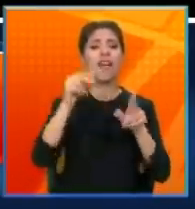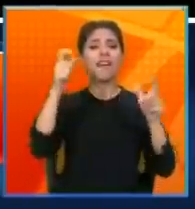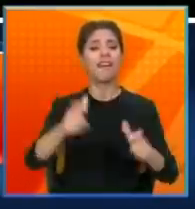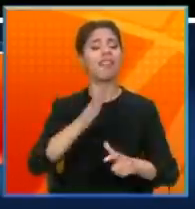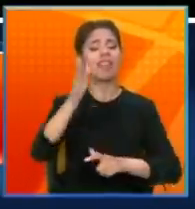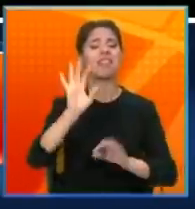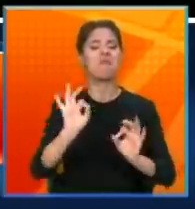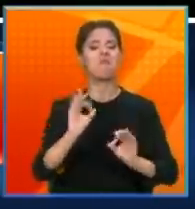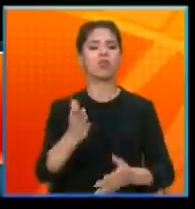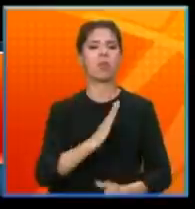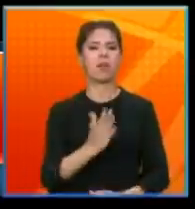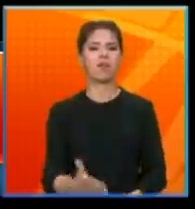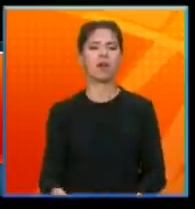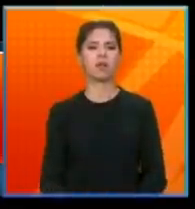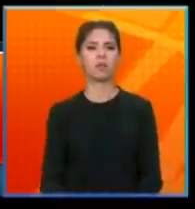dayanması muhtemel.